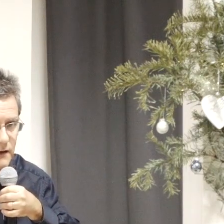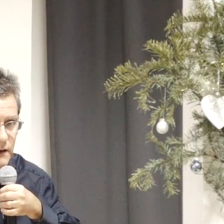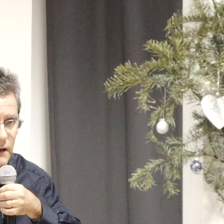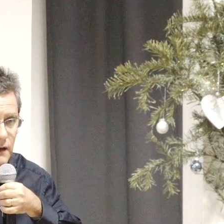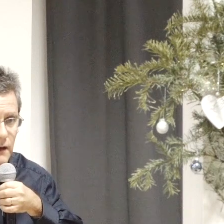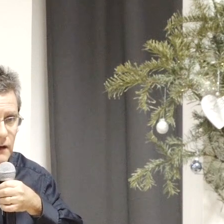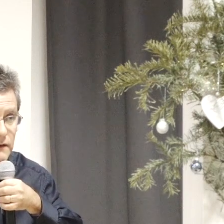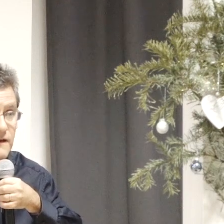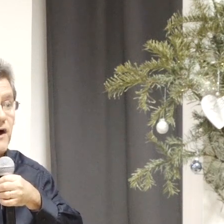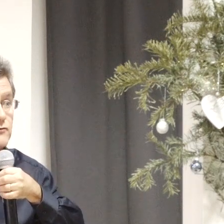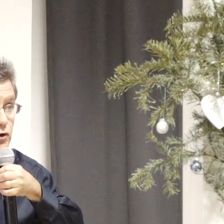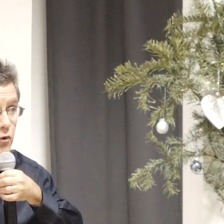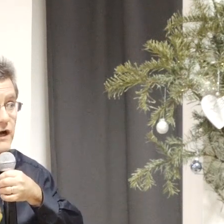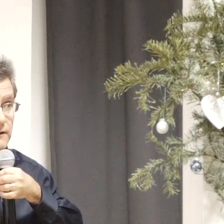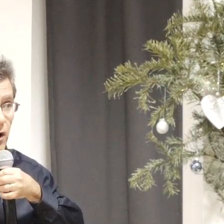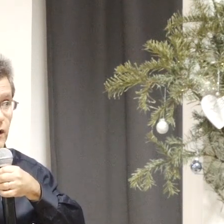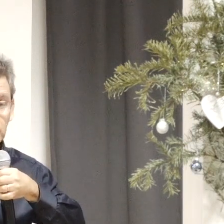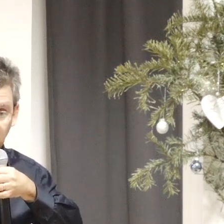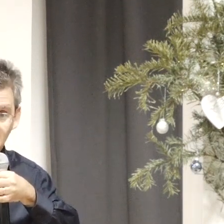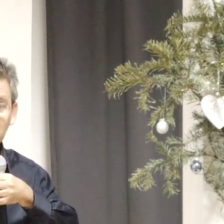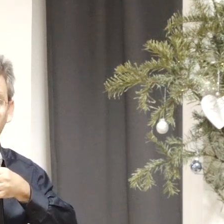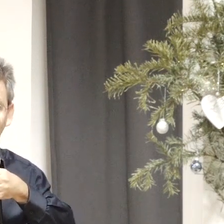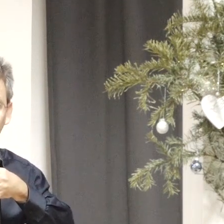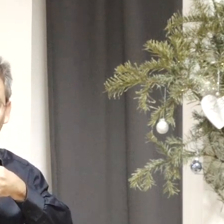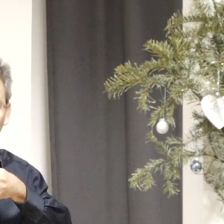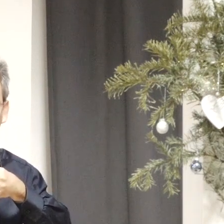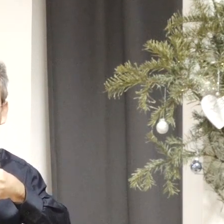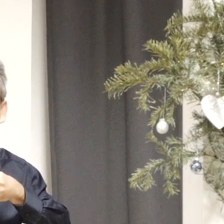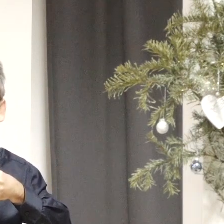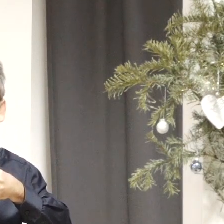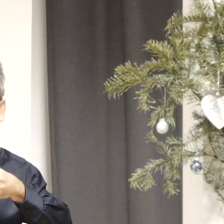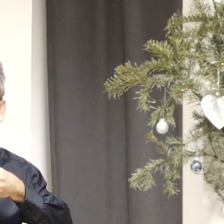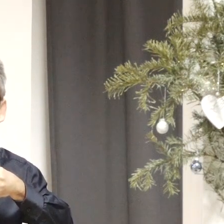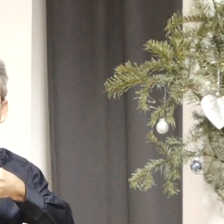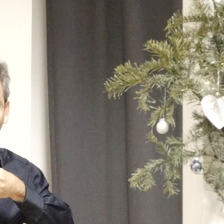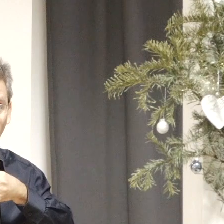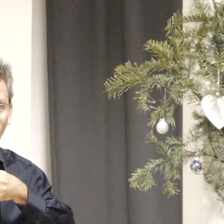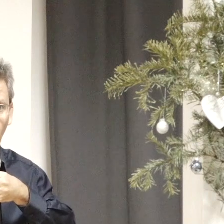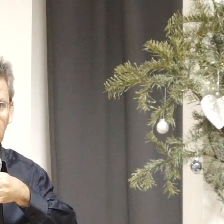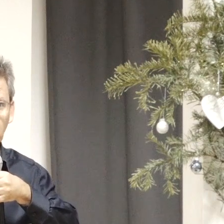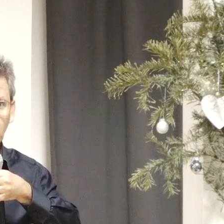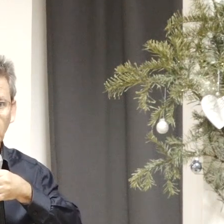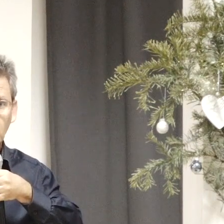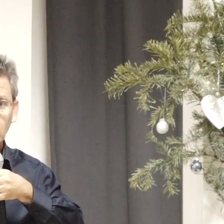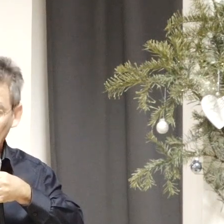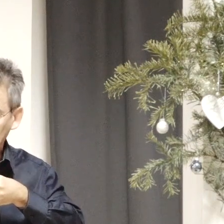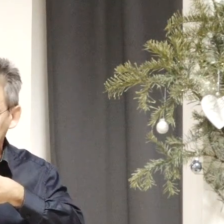faites. C'est parce que concrètement, il manifeste l'amour fraternel. Pas en mots,